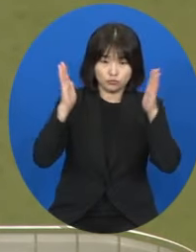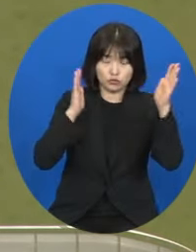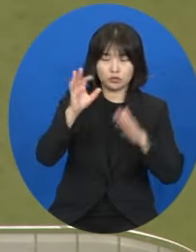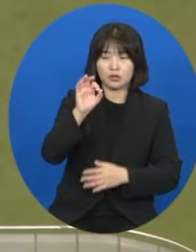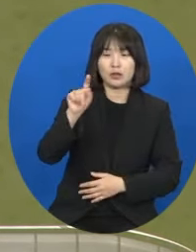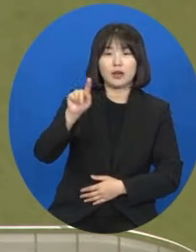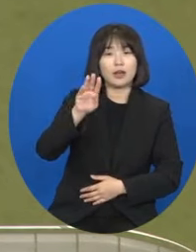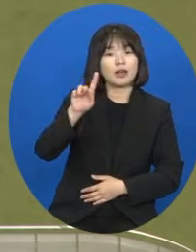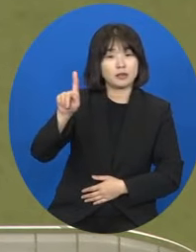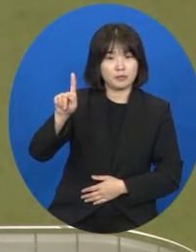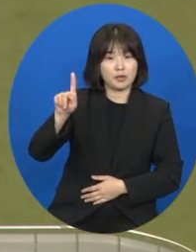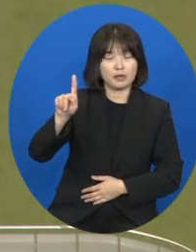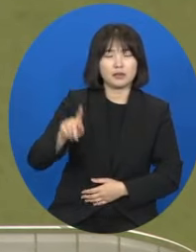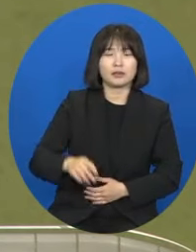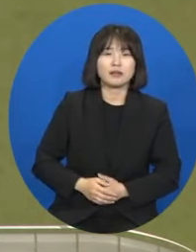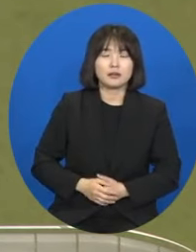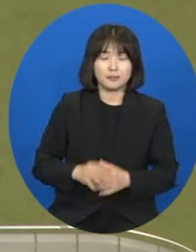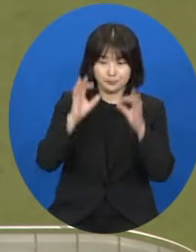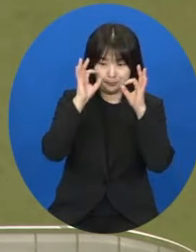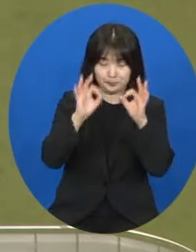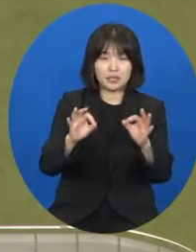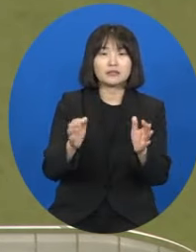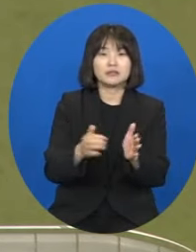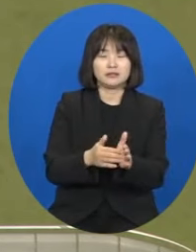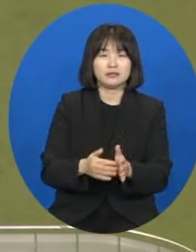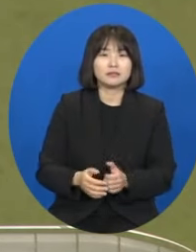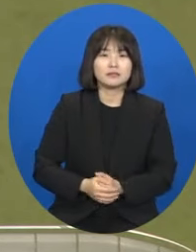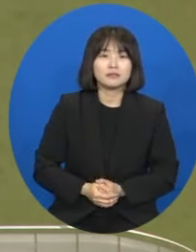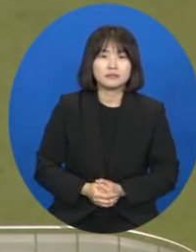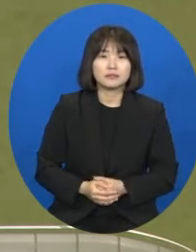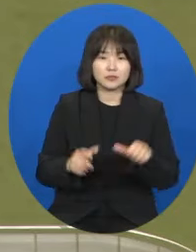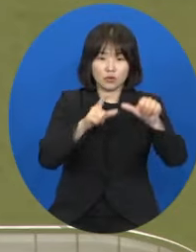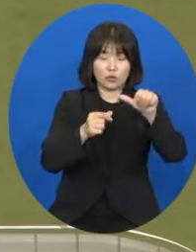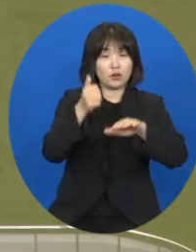우리 광야에서 하는 그 뮤지컬을 봤어요. 5월 말에,